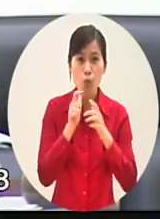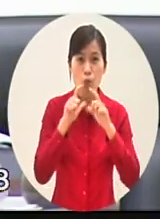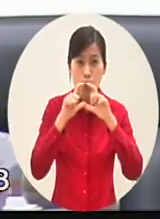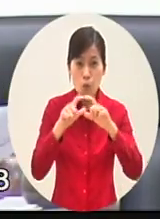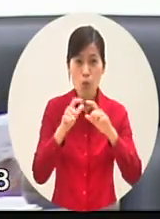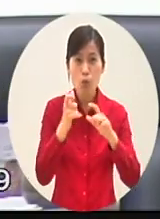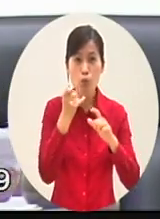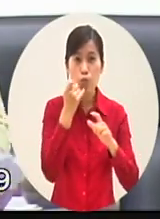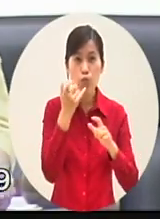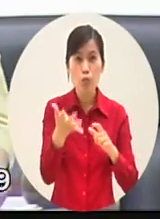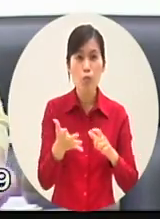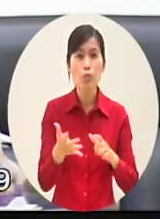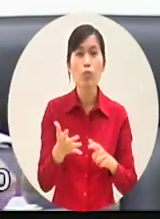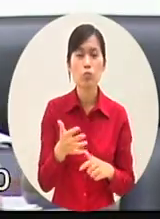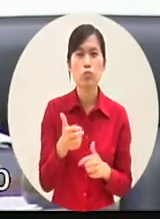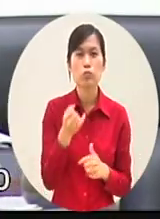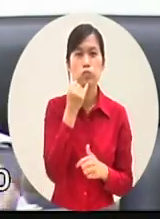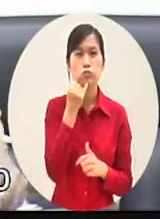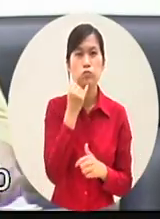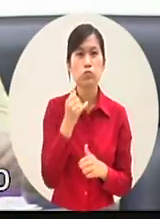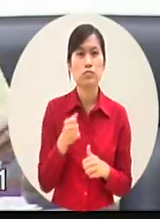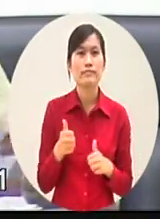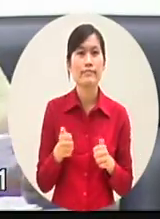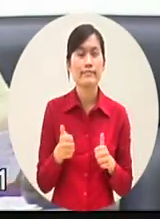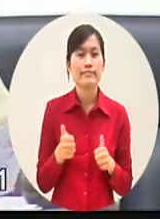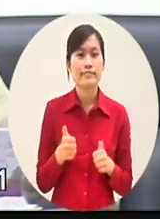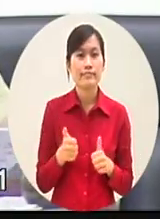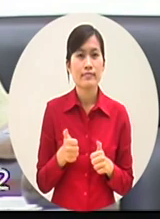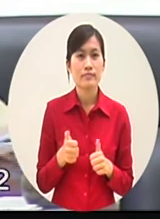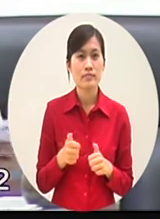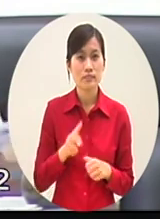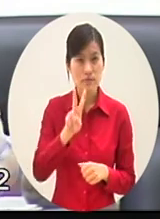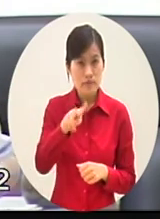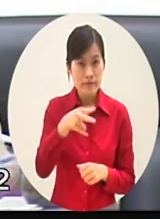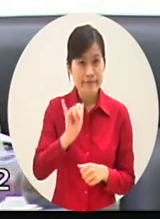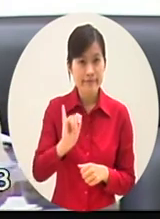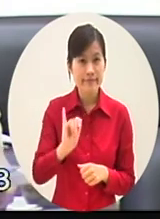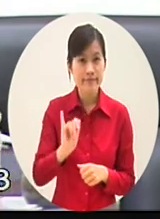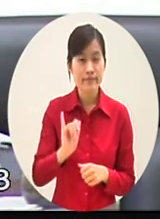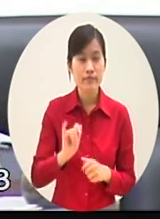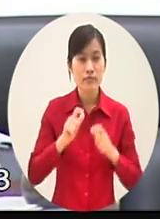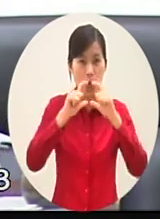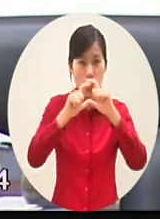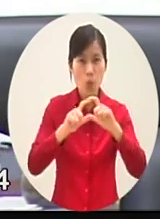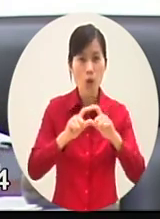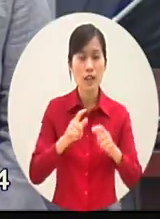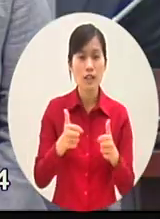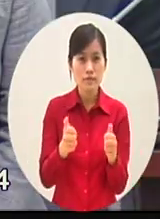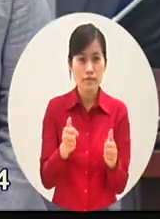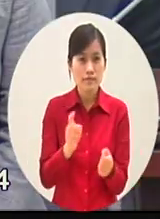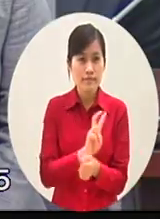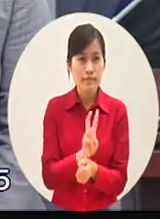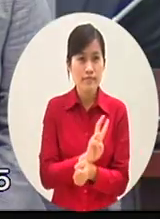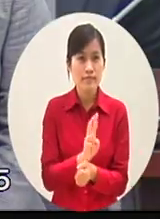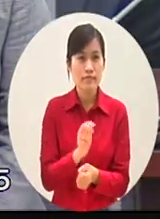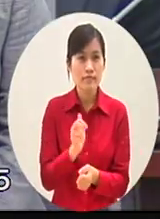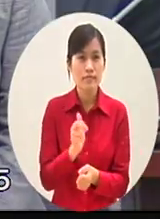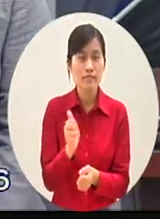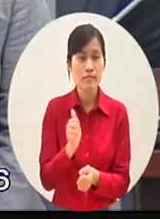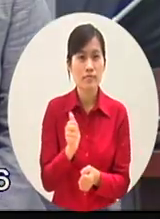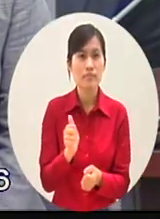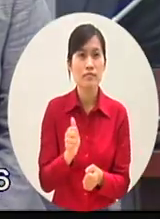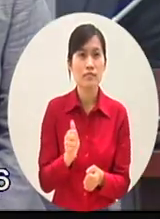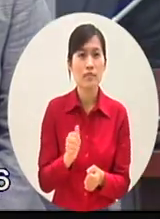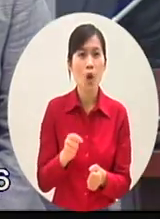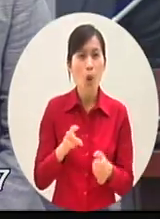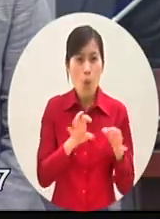谢。 谢谢副议长，谢谢林议员的关心哦。有关整体那个大树的这个观光发展